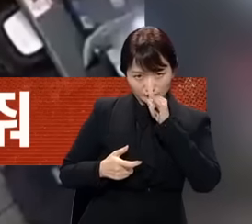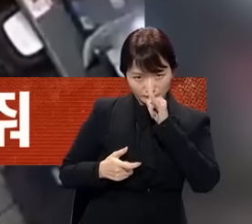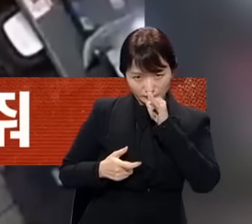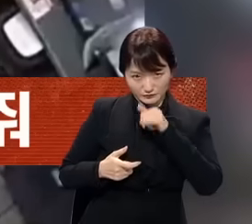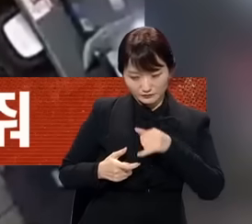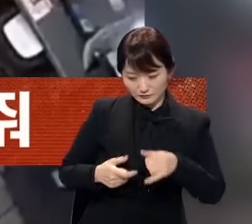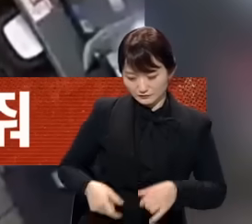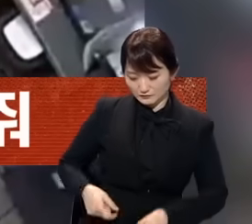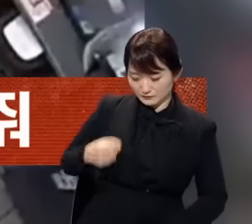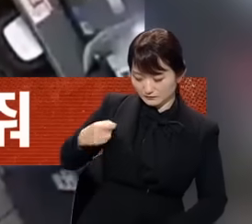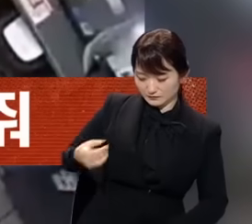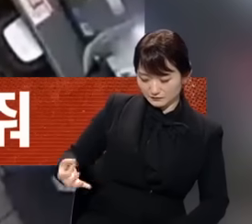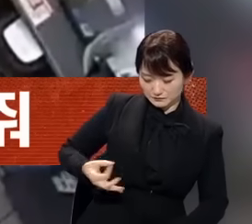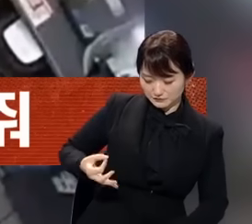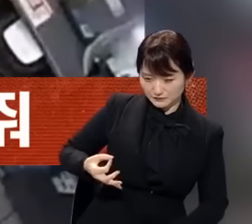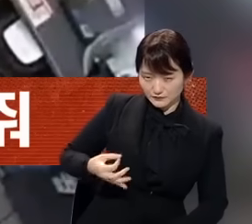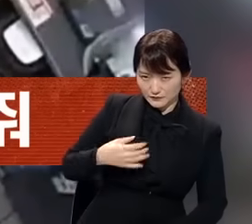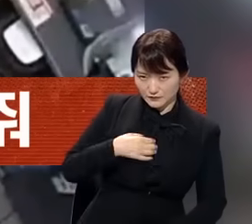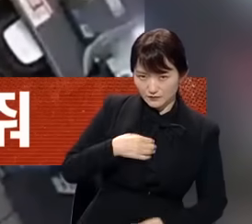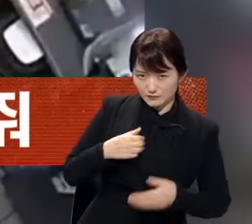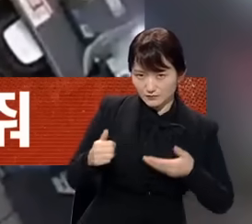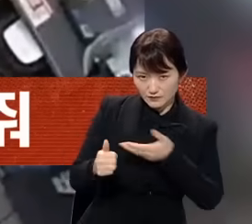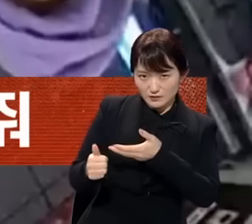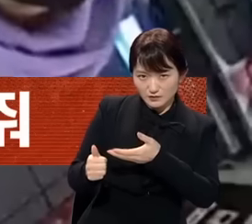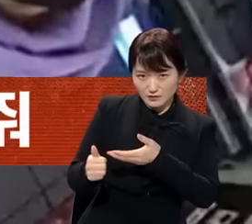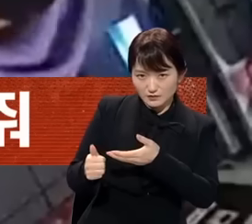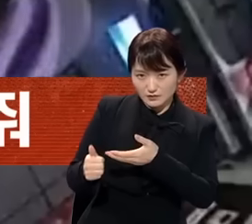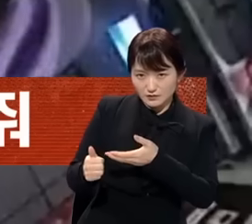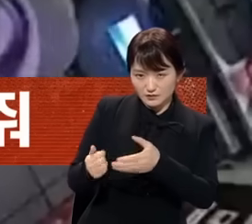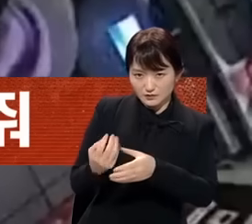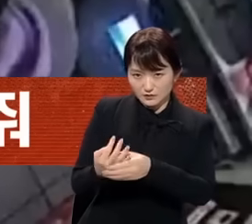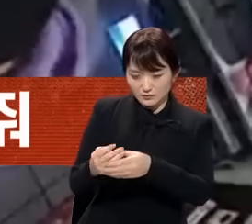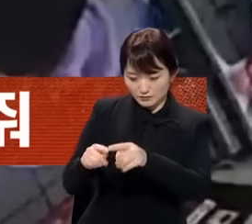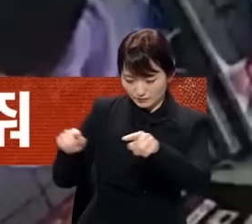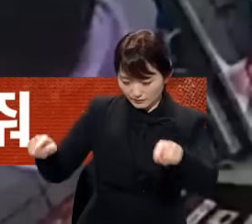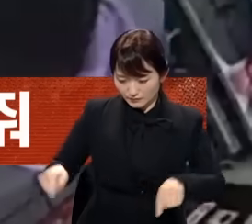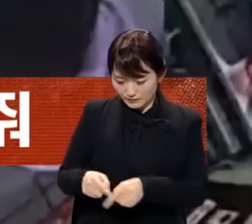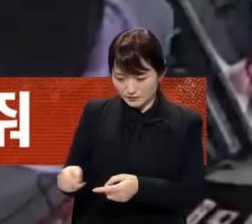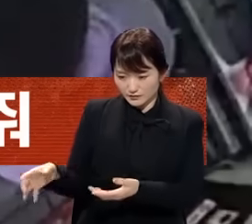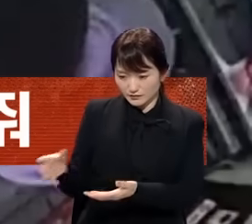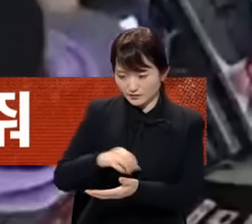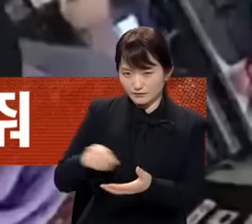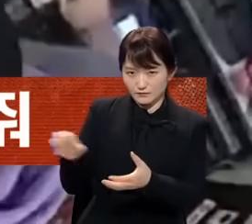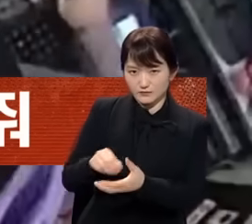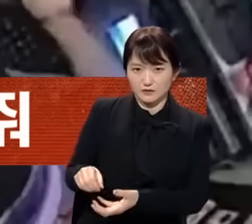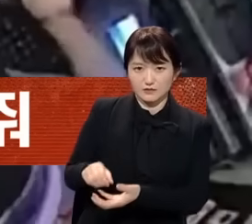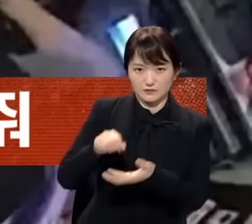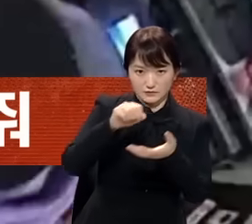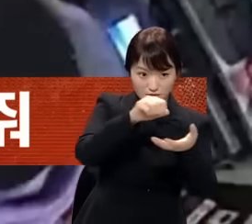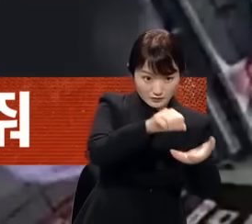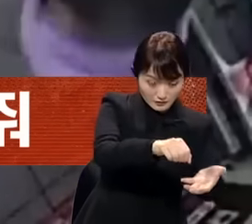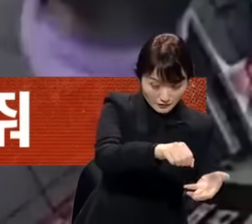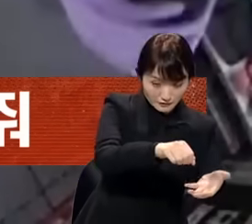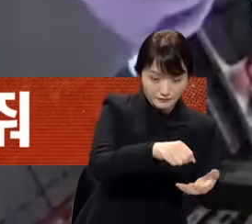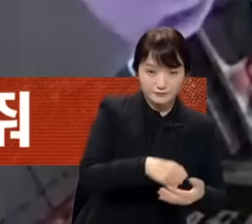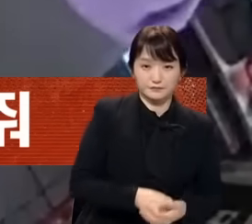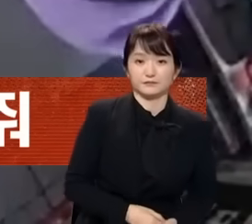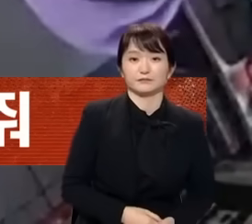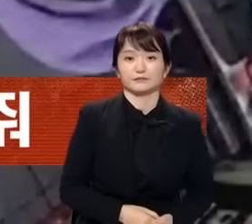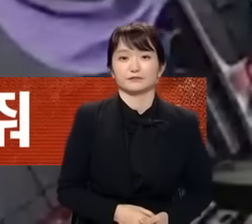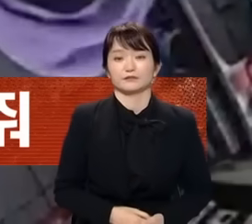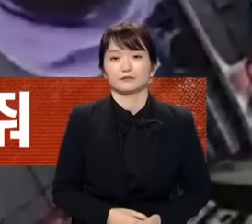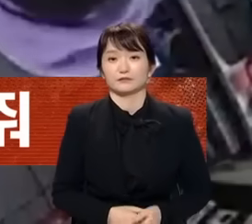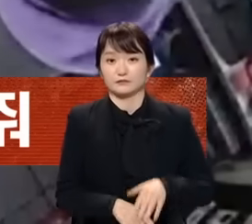총을 보여주면서 위협을 했던 겁니다. 겁에 질린 직원, 현금통에 든 지폐를 싹 다 건네주고요. 빈통까지 보여줬습니다.